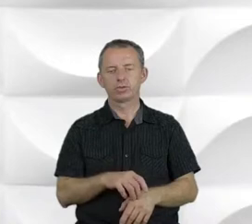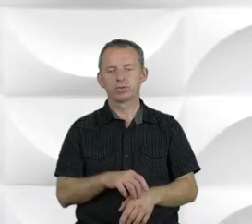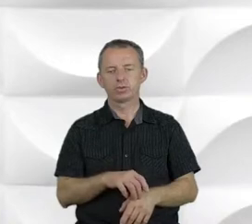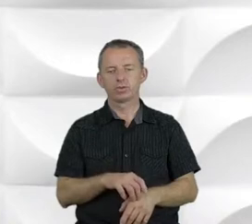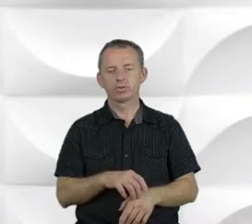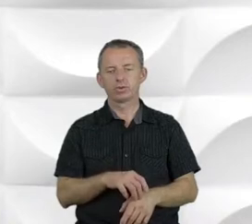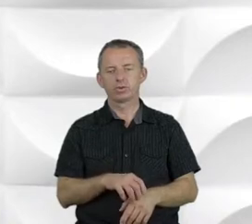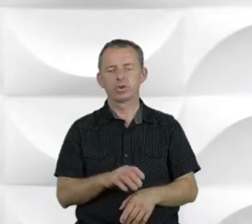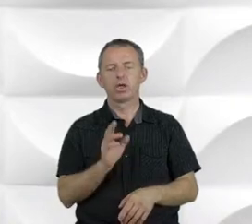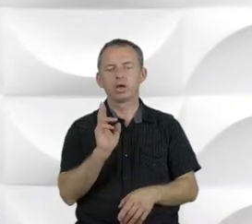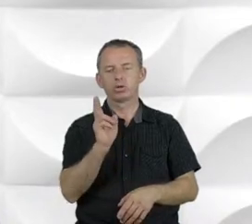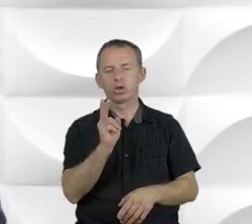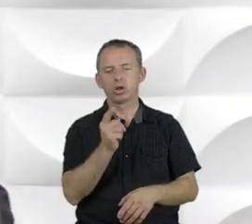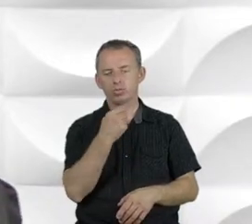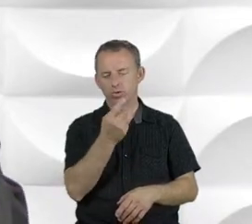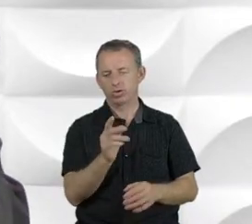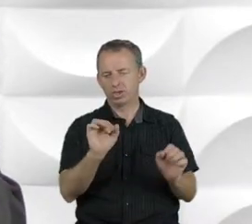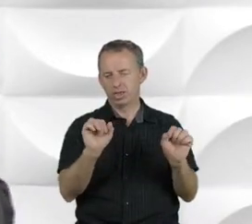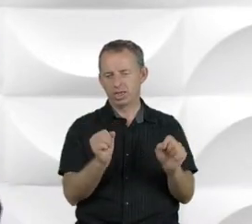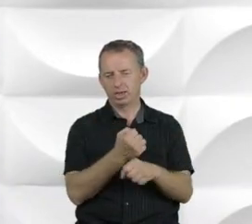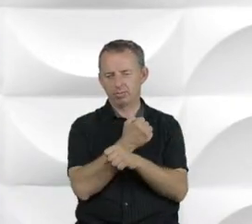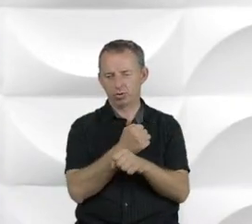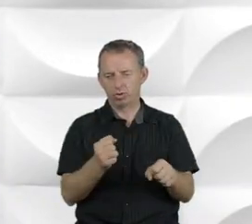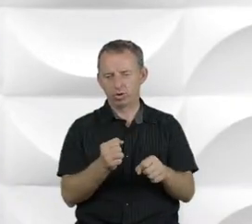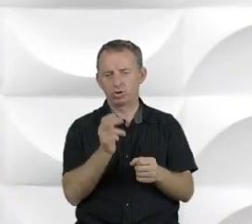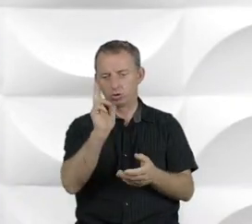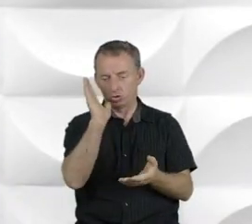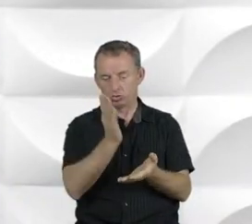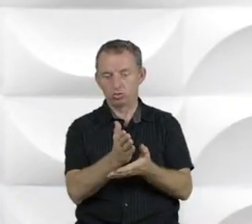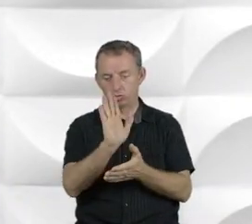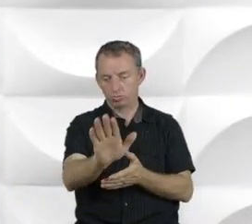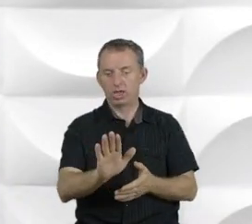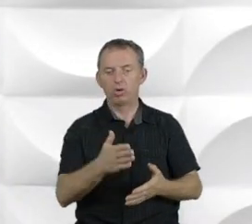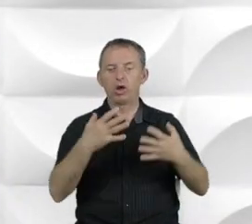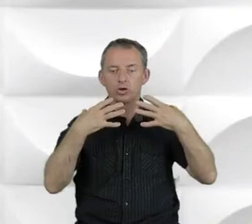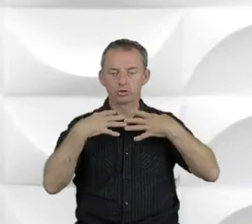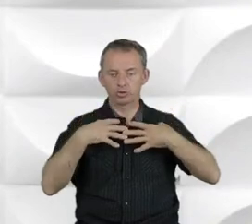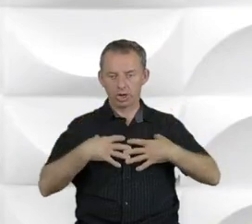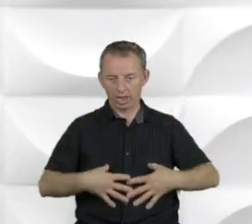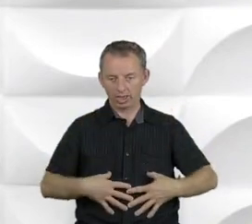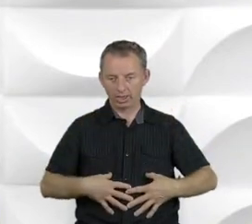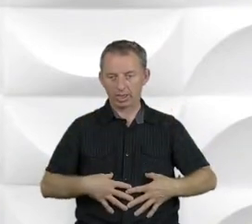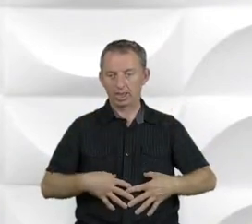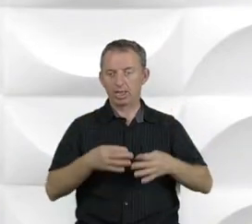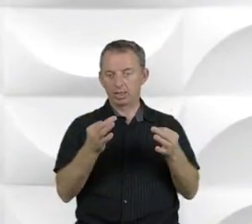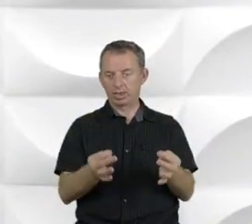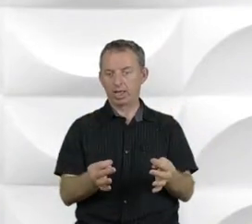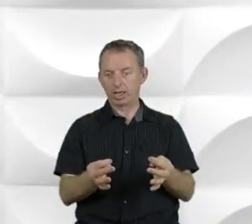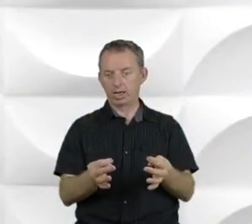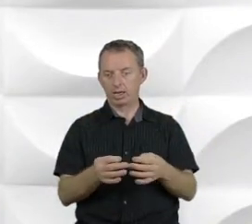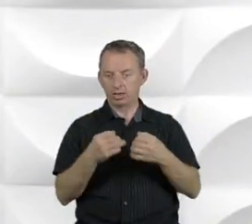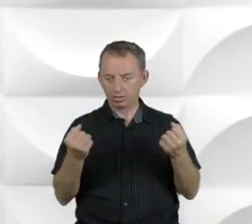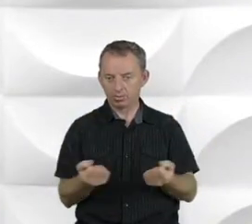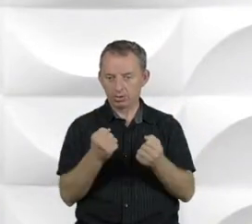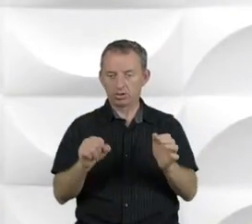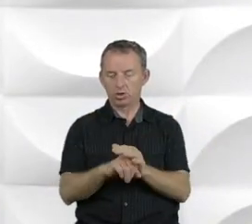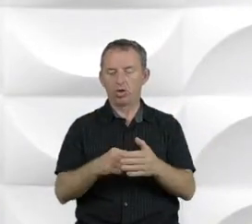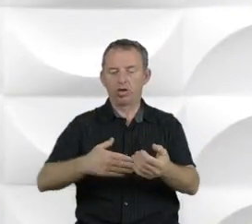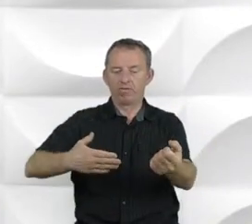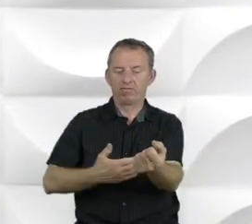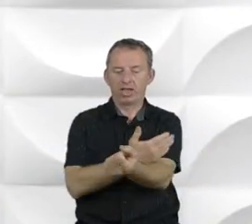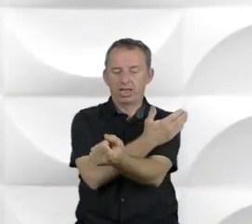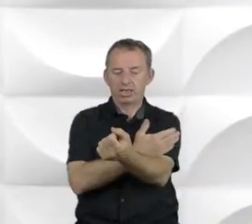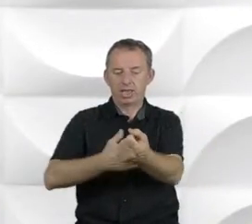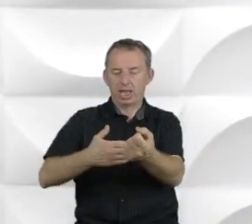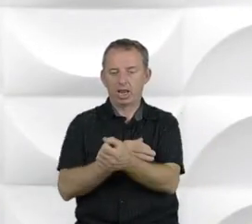Ktoś powie: to jest niemożliwe, jeżeli ktoś już miał szaty. I teraz, bo zbliżamy się do wesela barankowego,